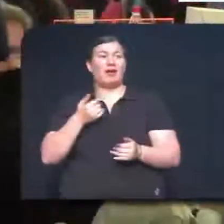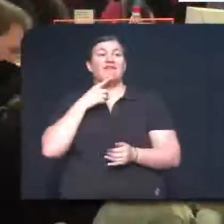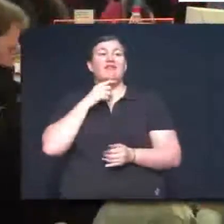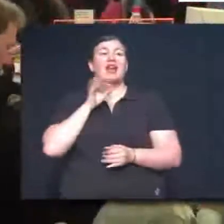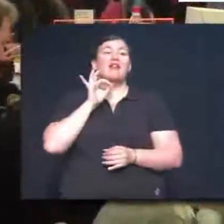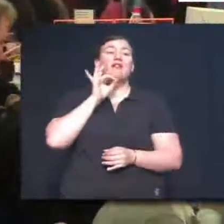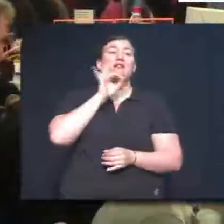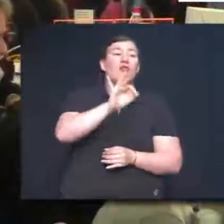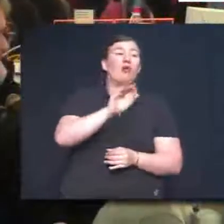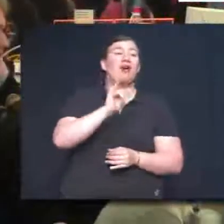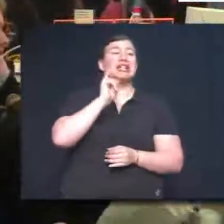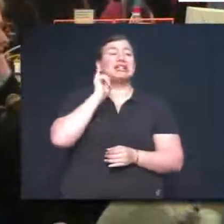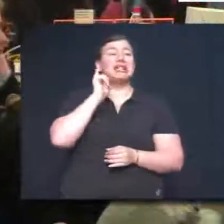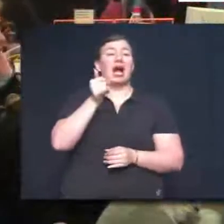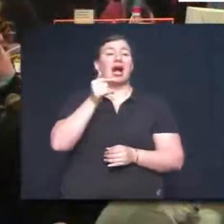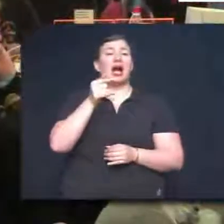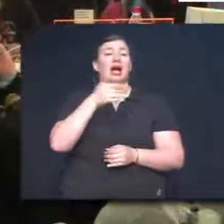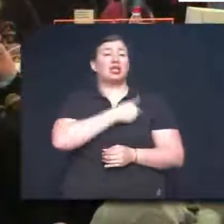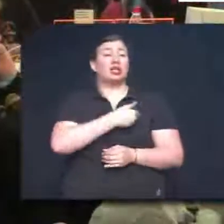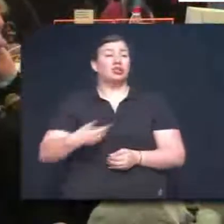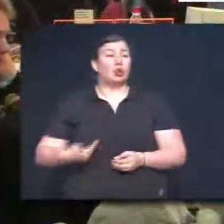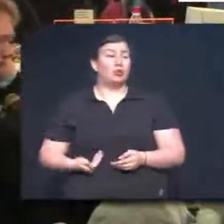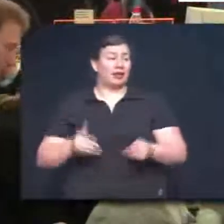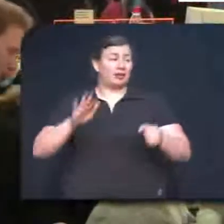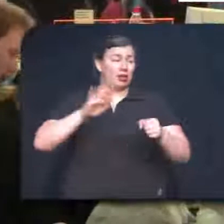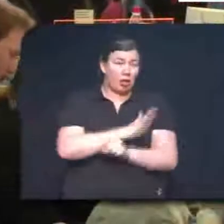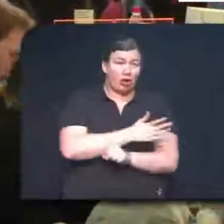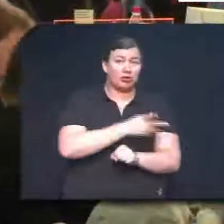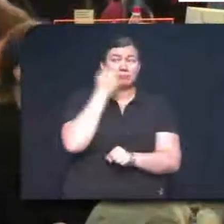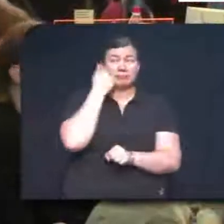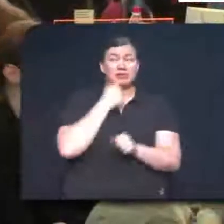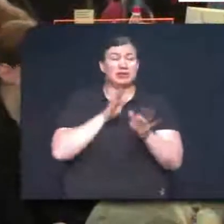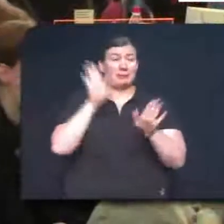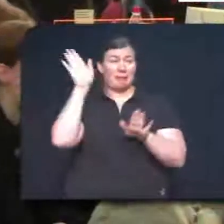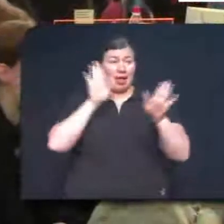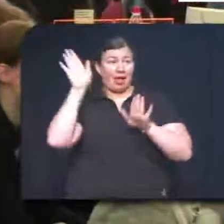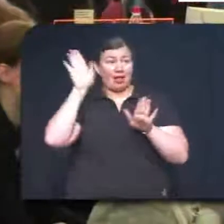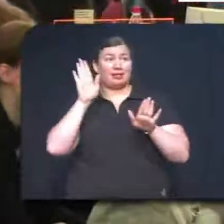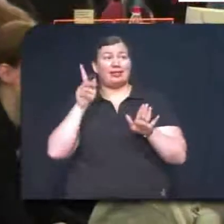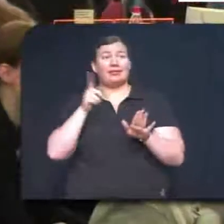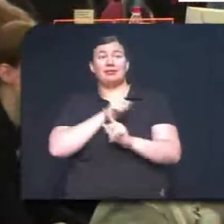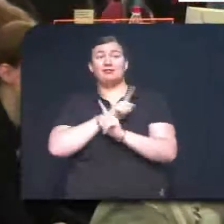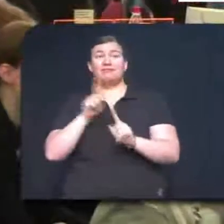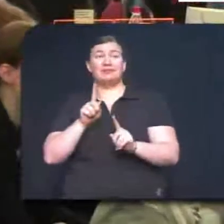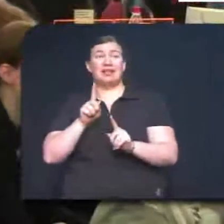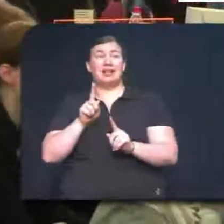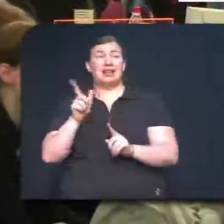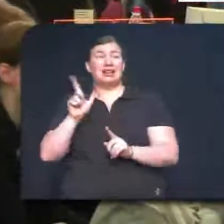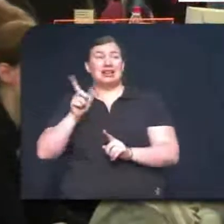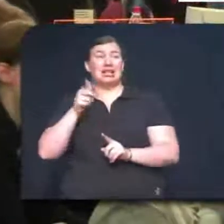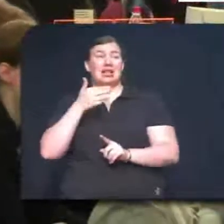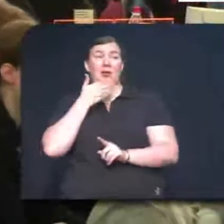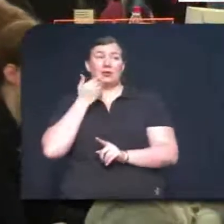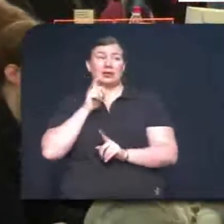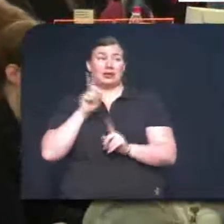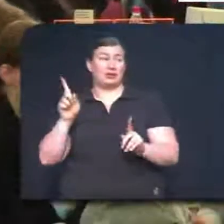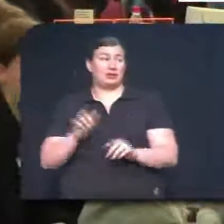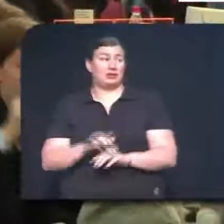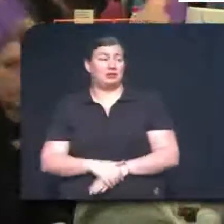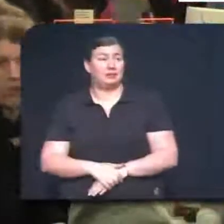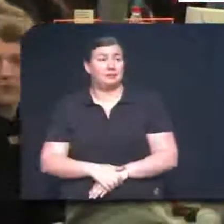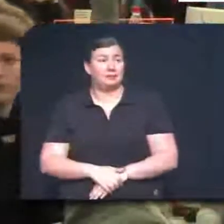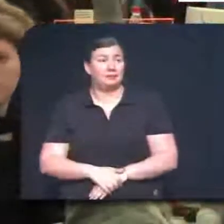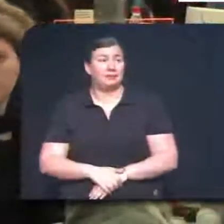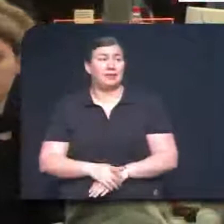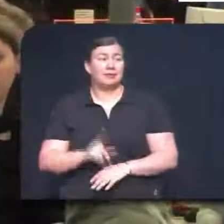wer dafür ist die Tagesordnung zu ändern und so streichen nein oben die Karten hoch das ist nicht geändert wird und der